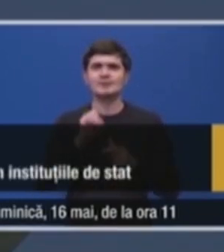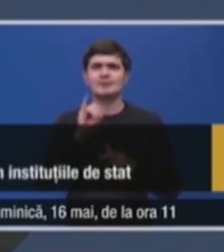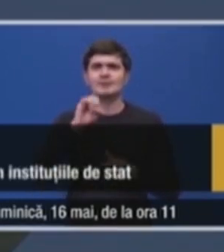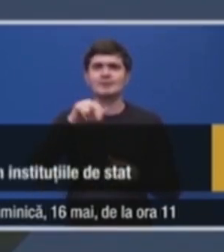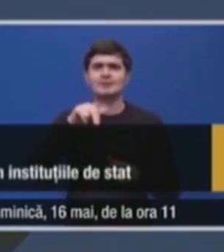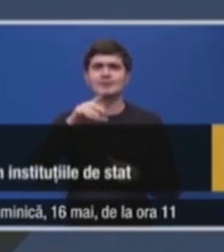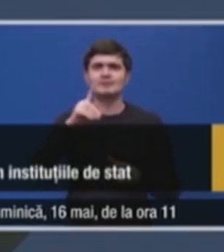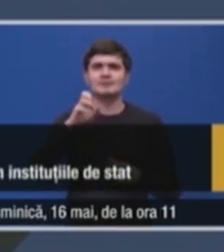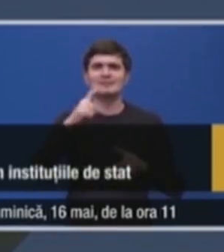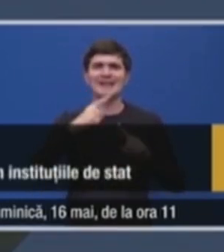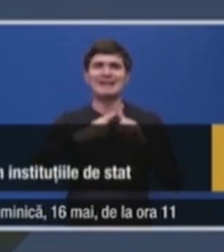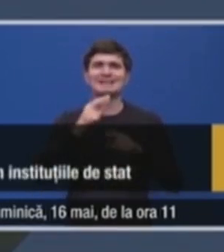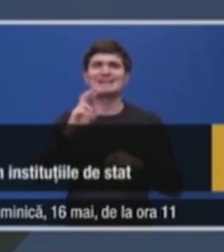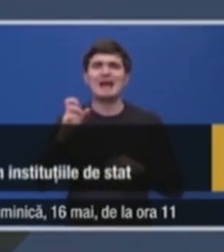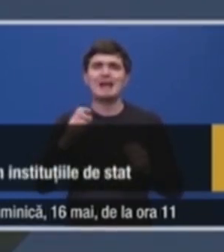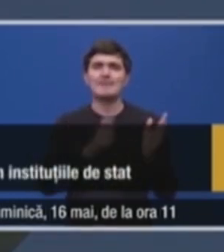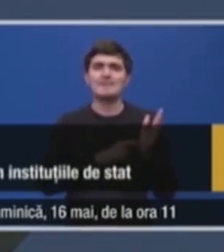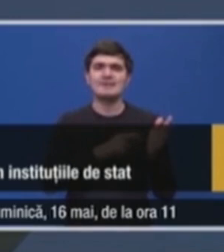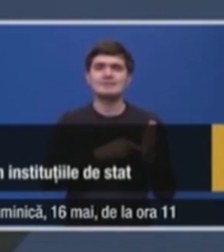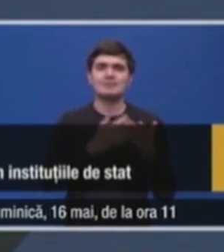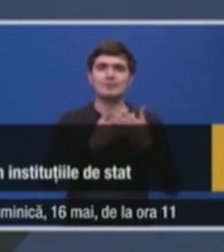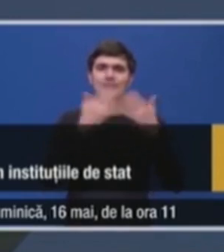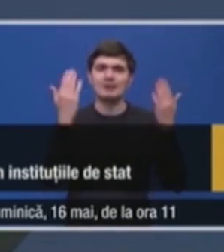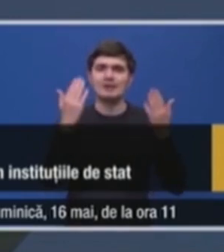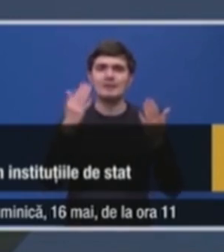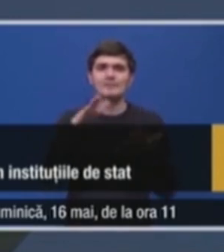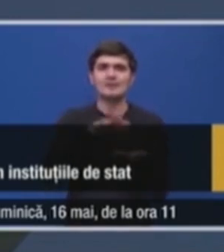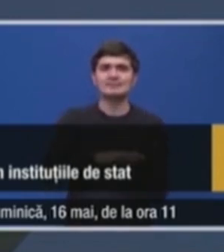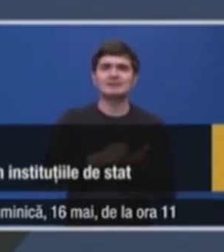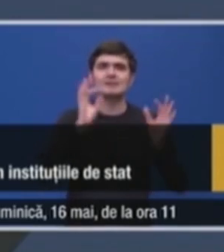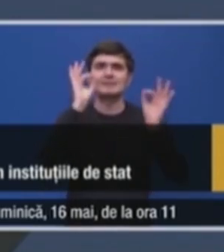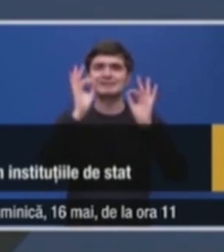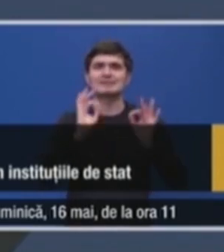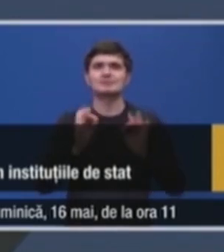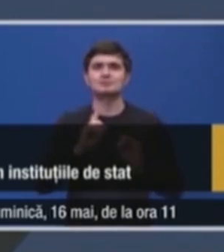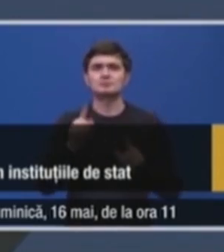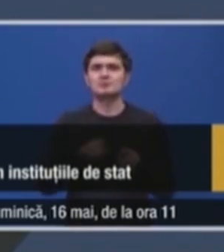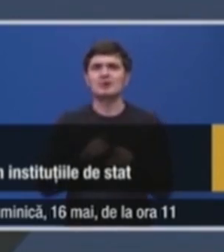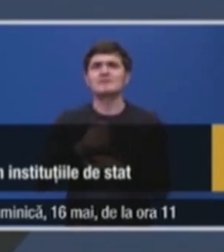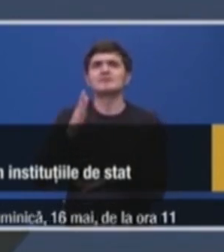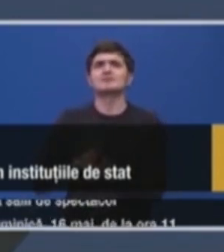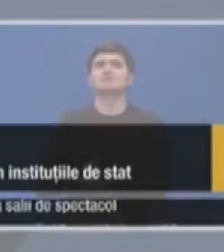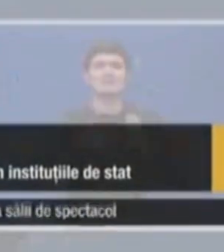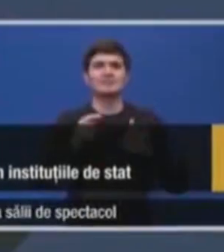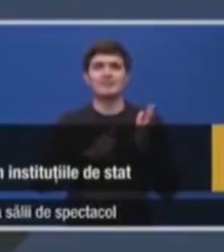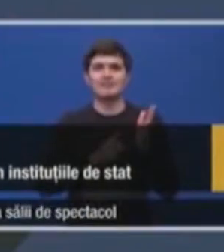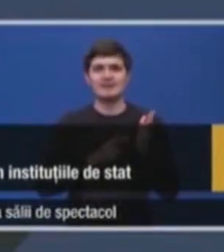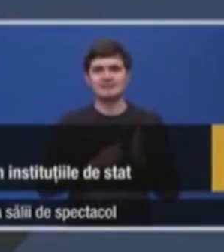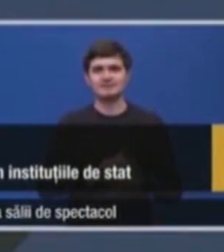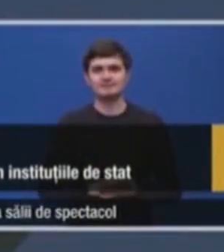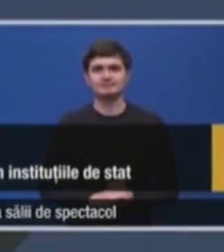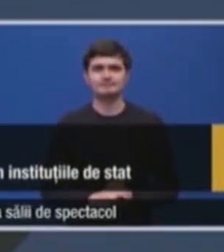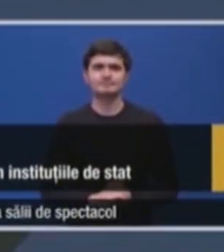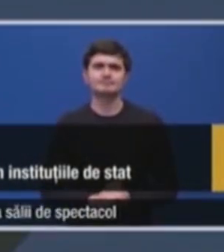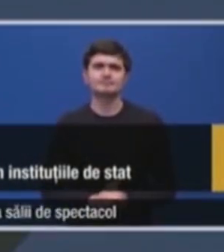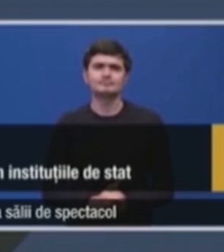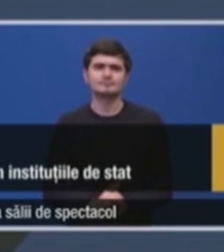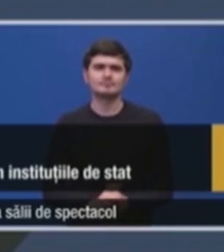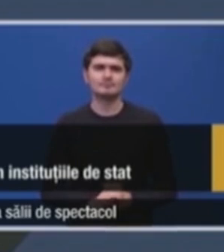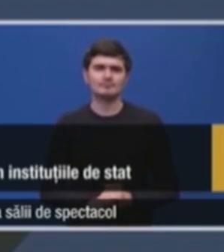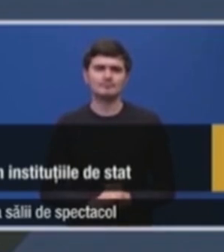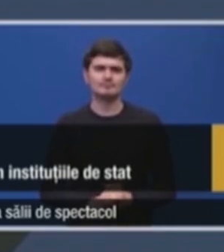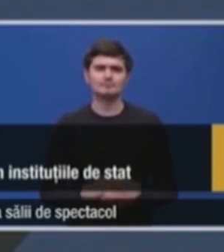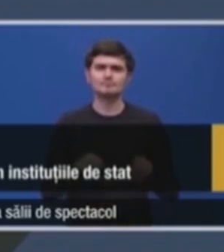presupune o indexare a pensiilor clară, bazată pe obiective statistice, nu pe decizii din pix și decizii politice. De